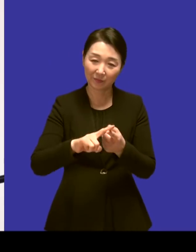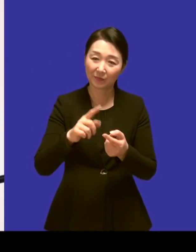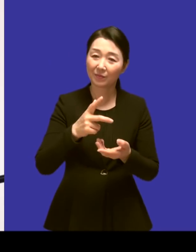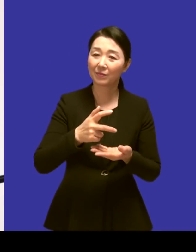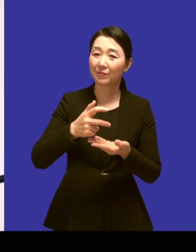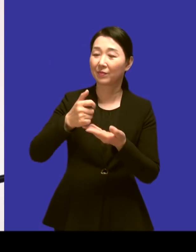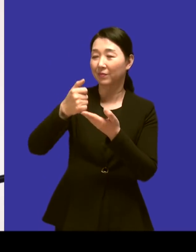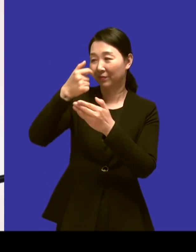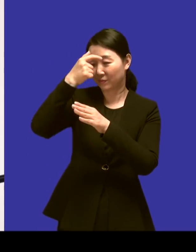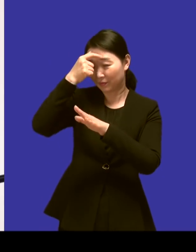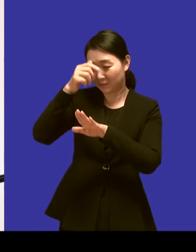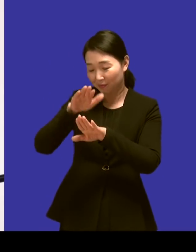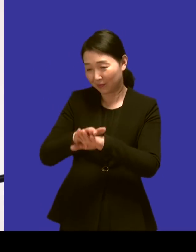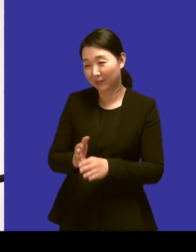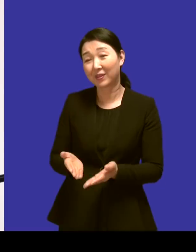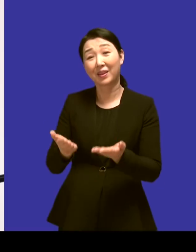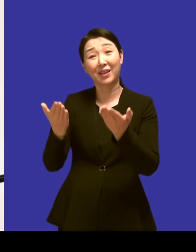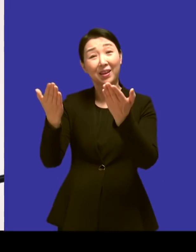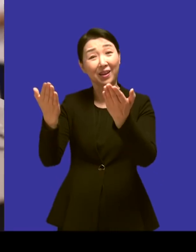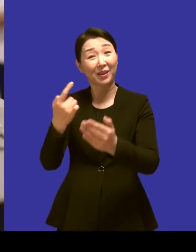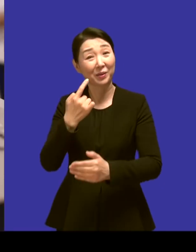주를 예배하자.